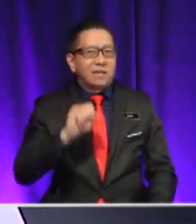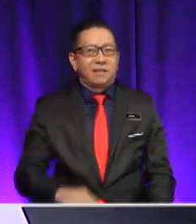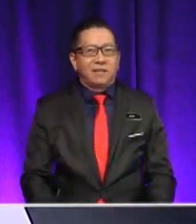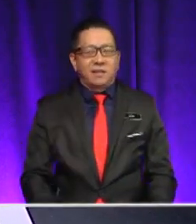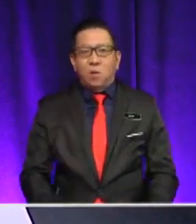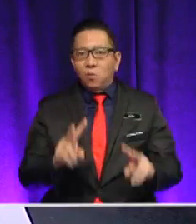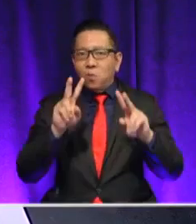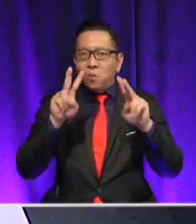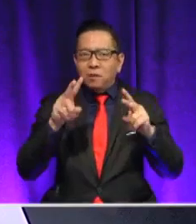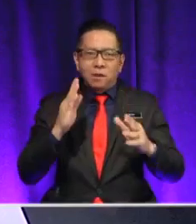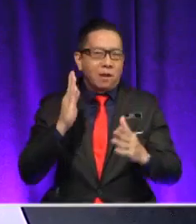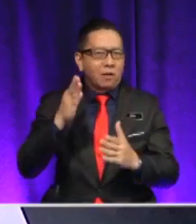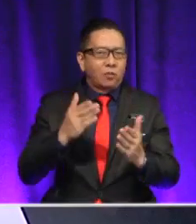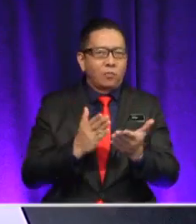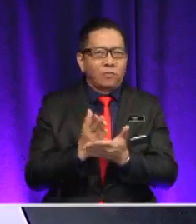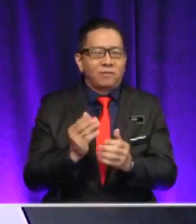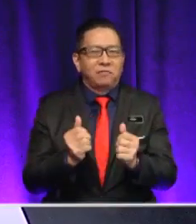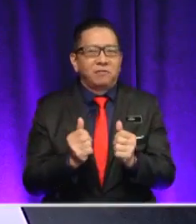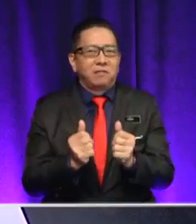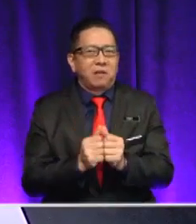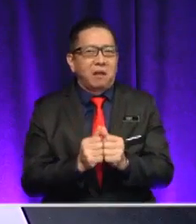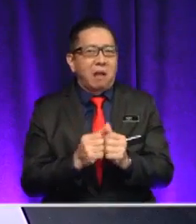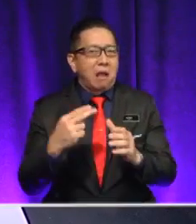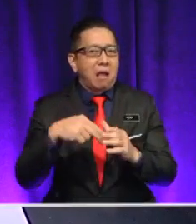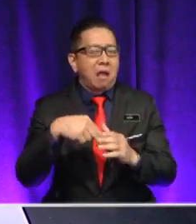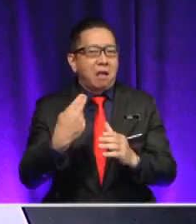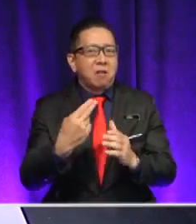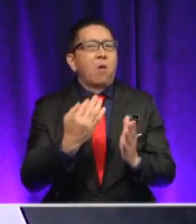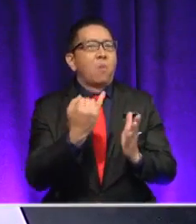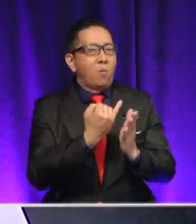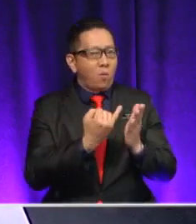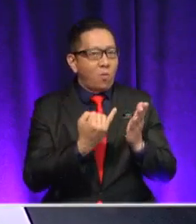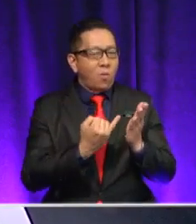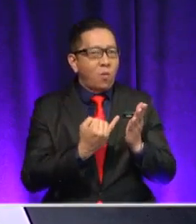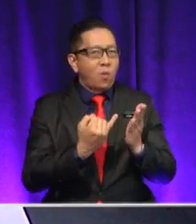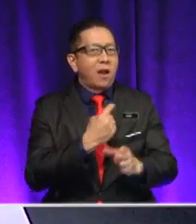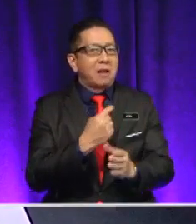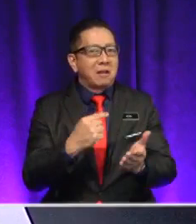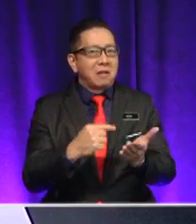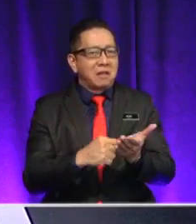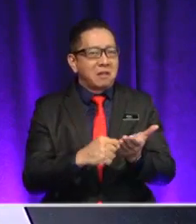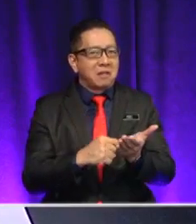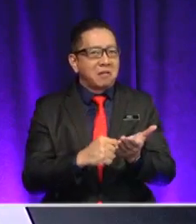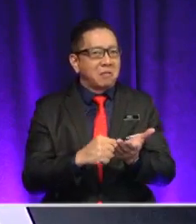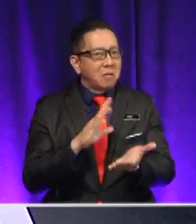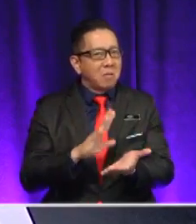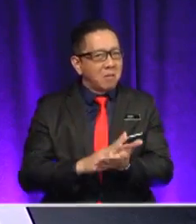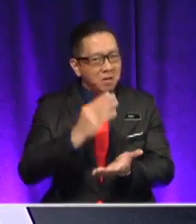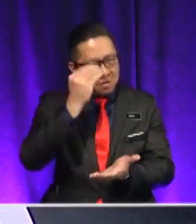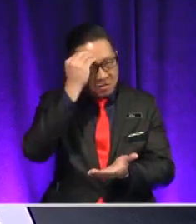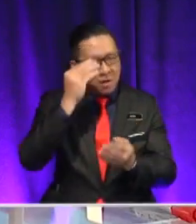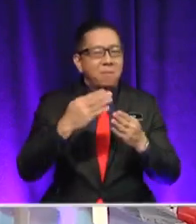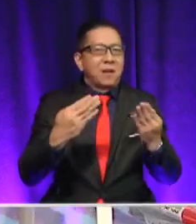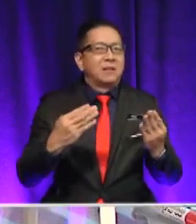kita akan teruskan dengan penghasilan karya kita untuk hari ini untuk bahasa seni